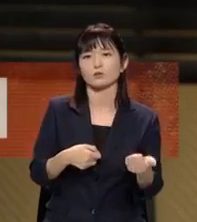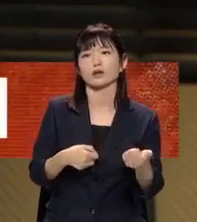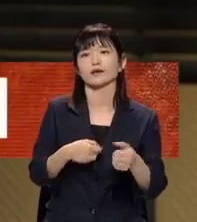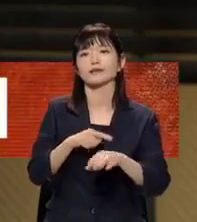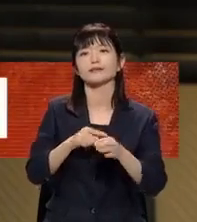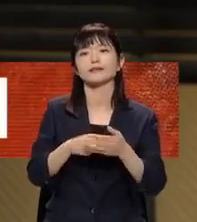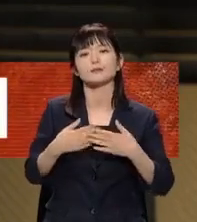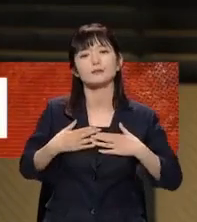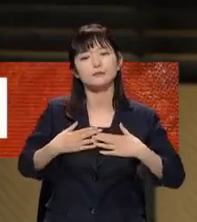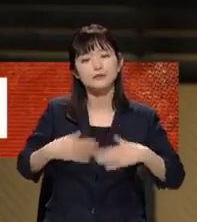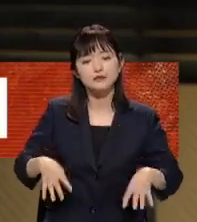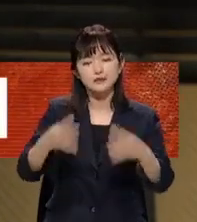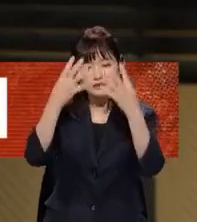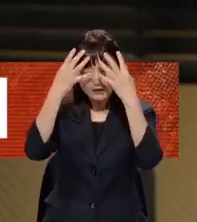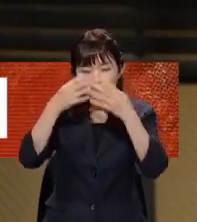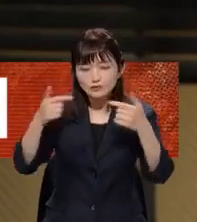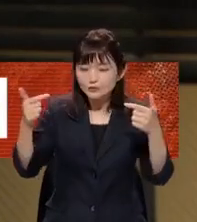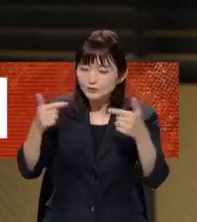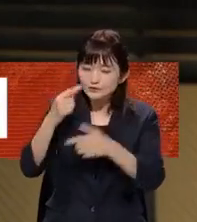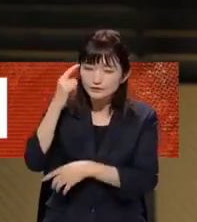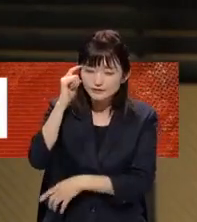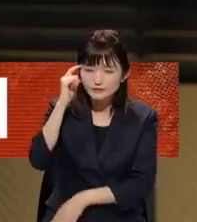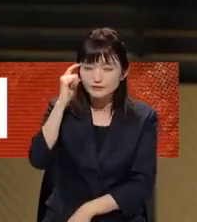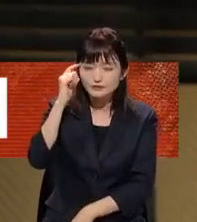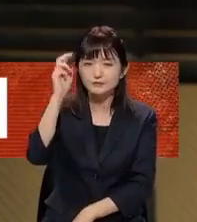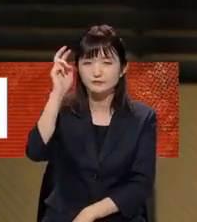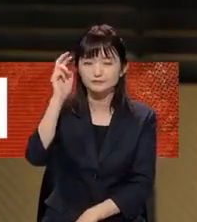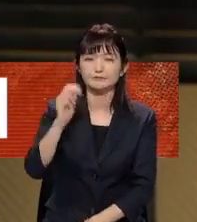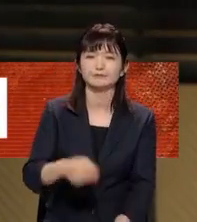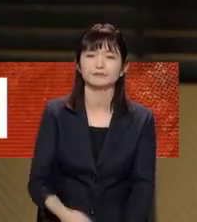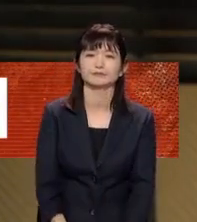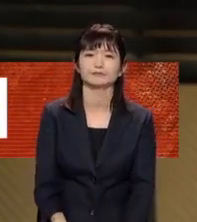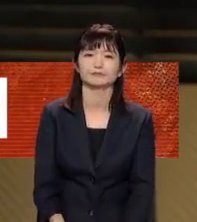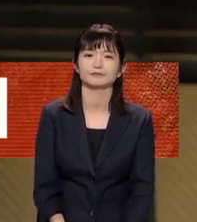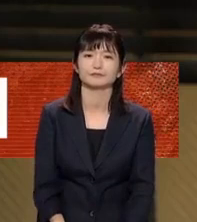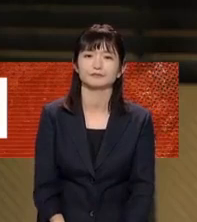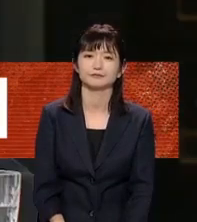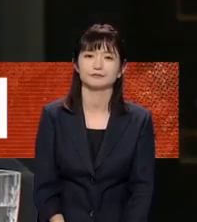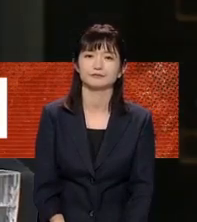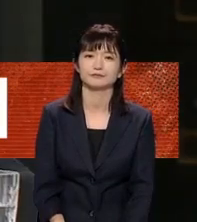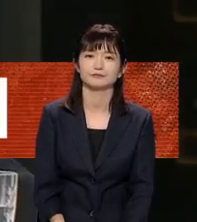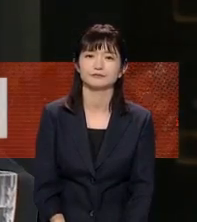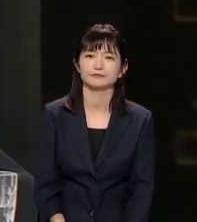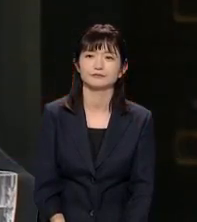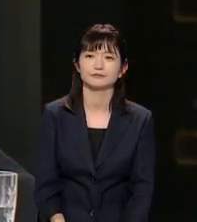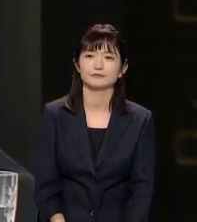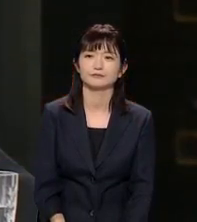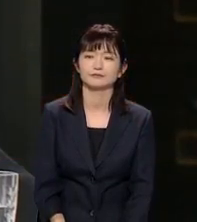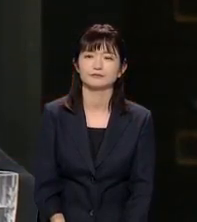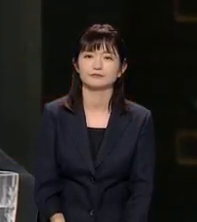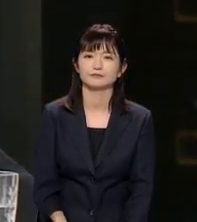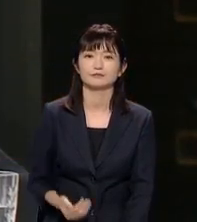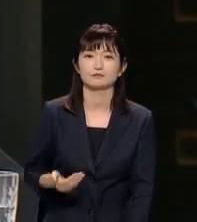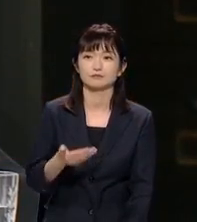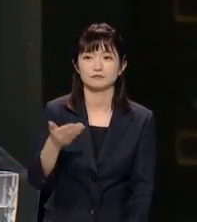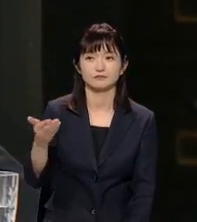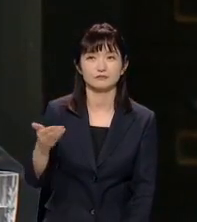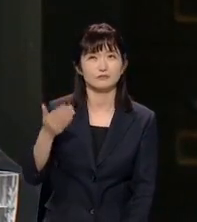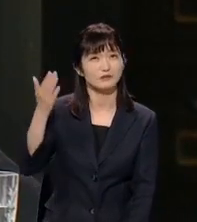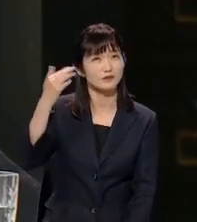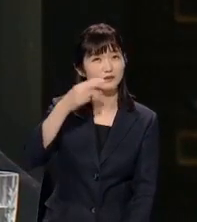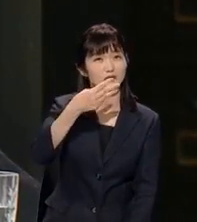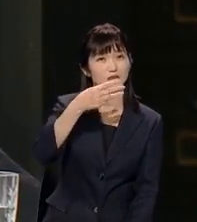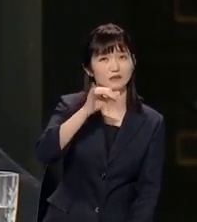할 수 있는 그 부분까지 생각했던게 아니냐라고 추측되는 부분입니다 자 혹시 뭐 우리 가족 여러분들 예전에